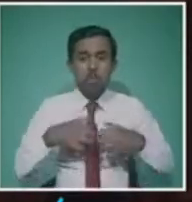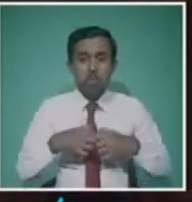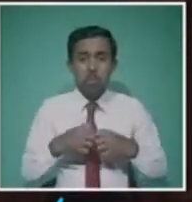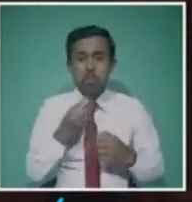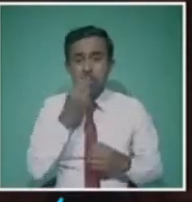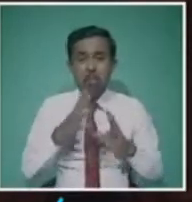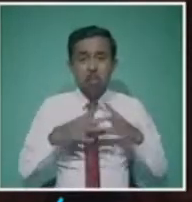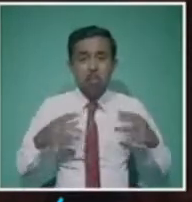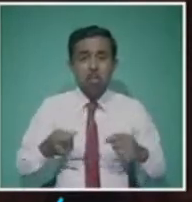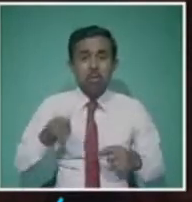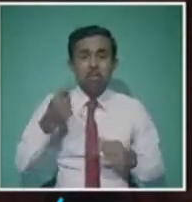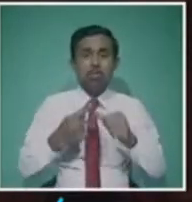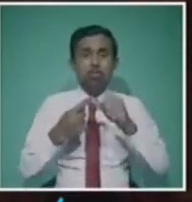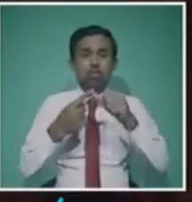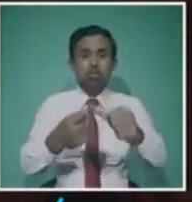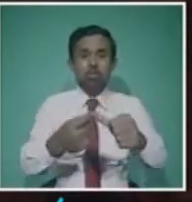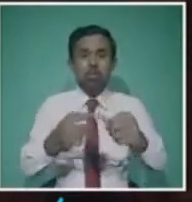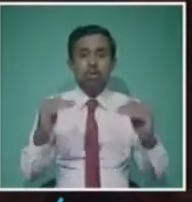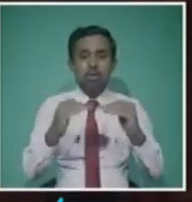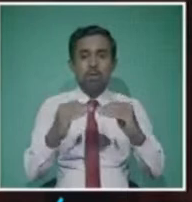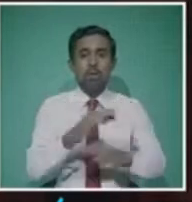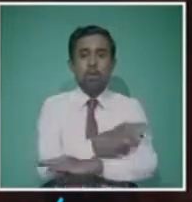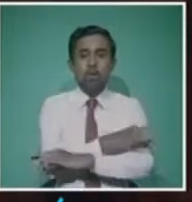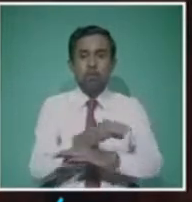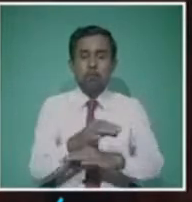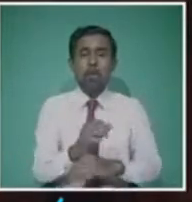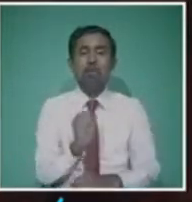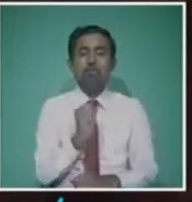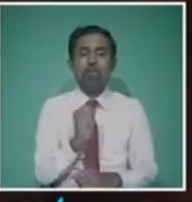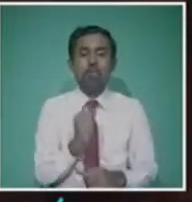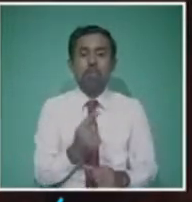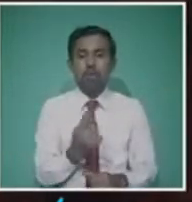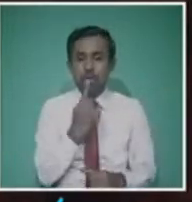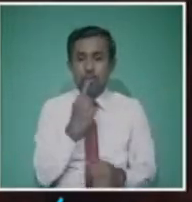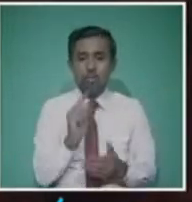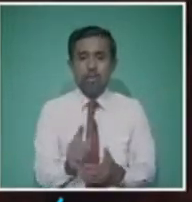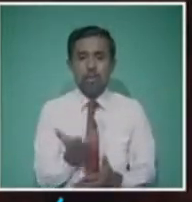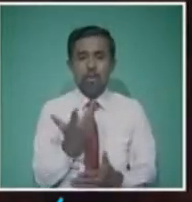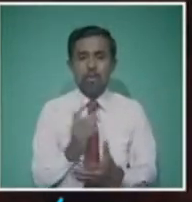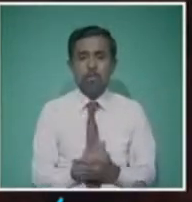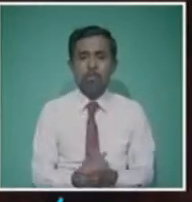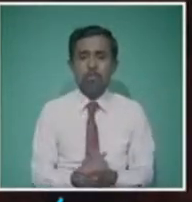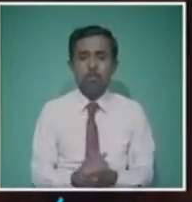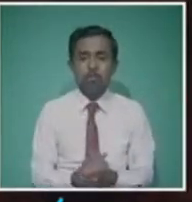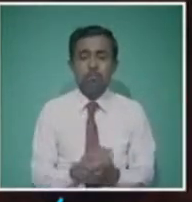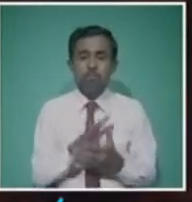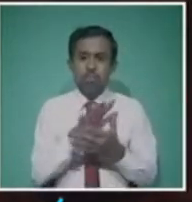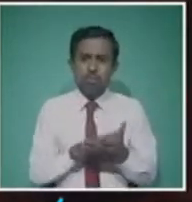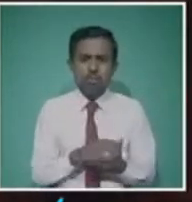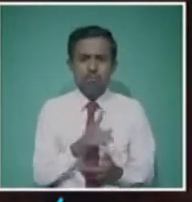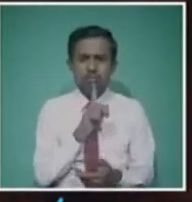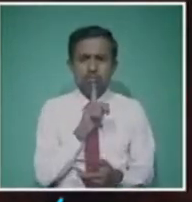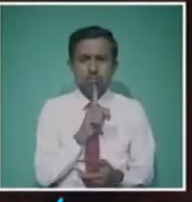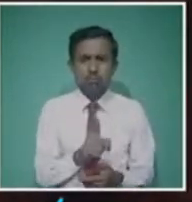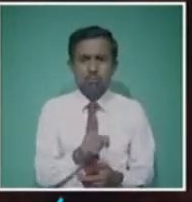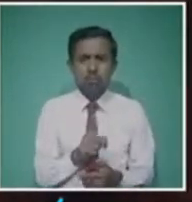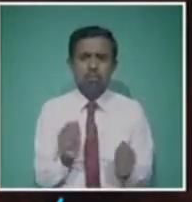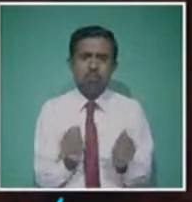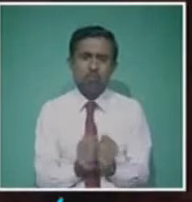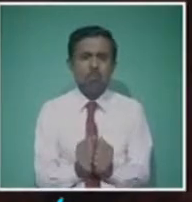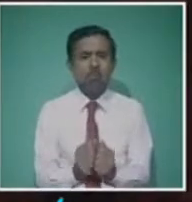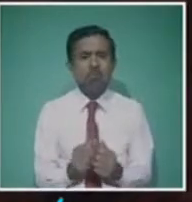ආහාර උද්දමයට උත්තර හොයන්න සාධාරණ ක්‍රමයක් මොනවද කියන කාරණා සඳහන් වෙන්නේ. ඒක නිසා මේ කාරණා මා විශ්වාස කරන්නේ ඵල